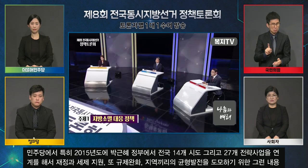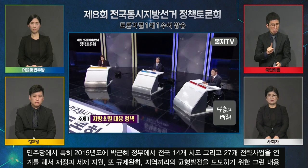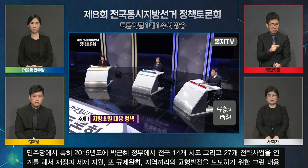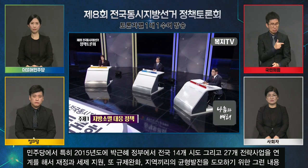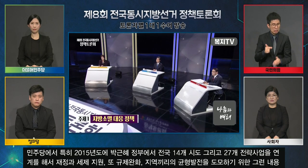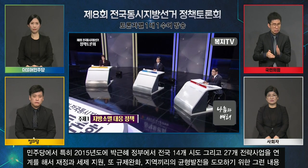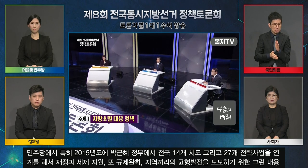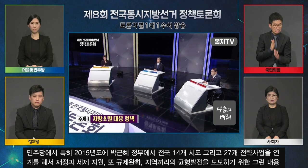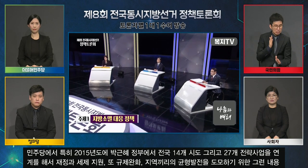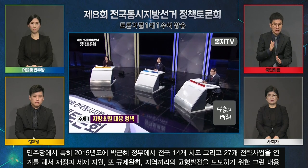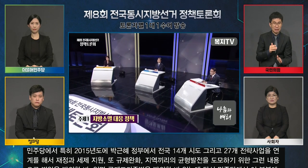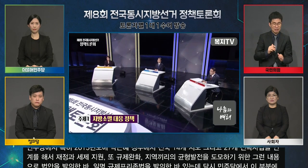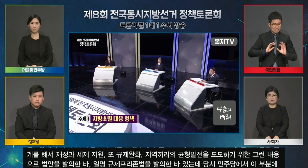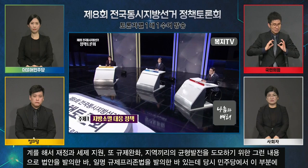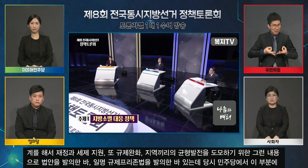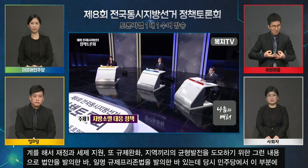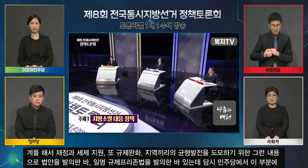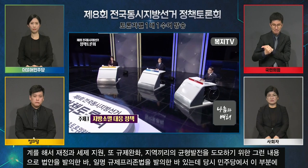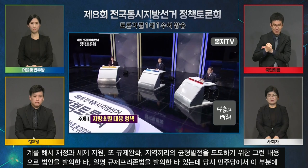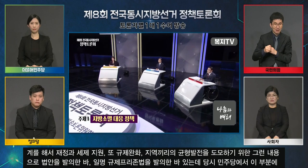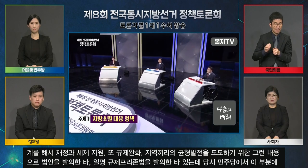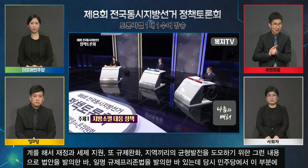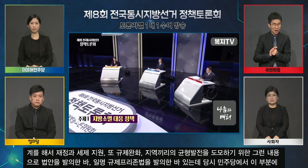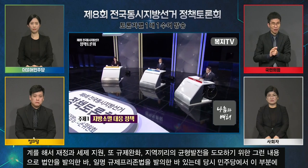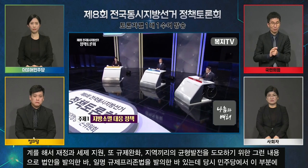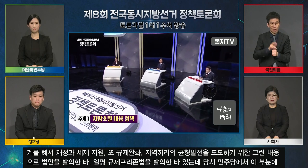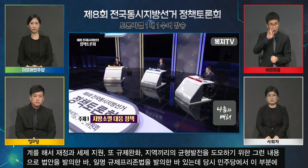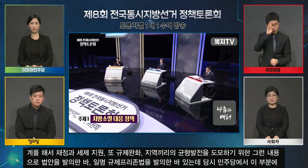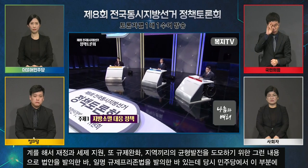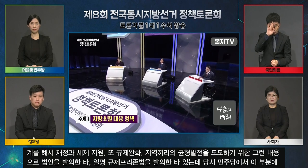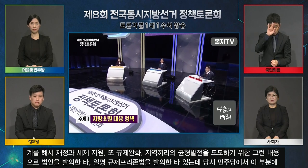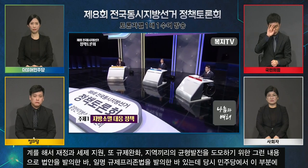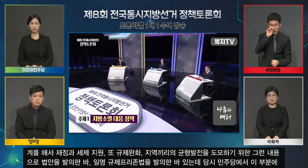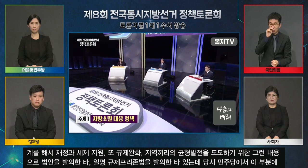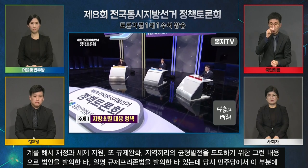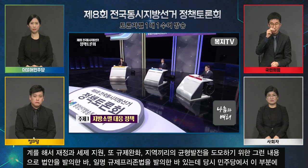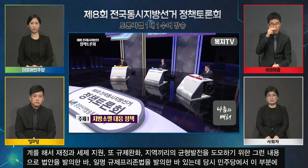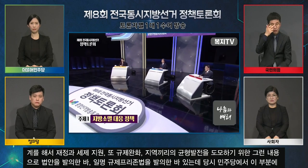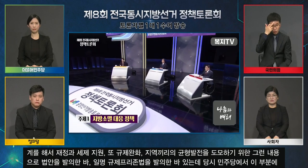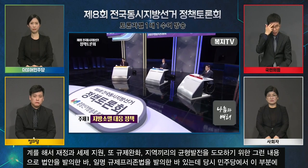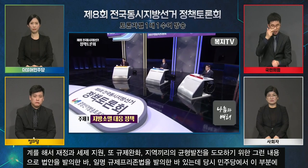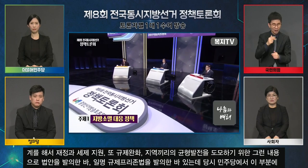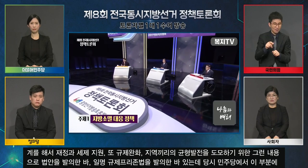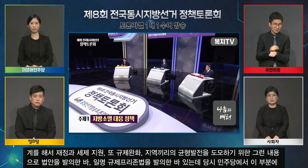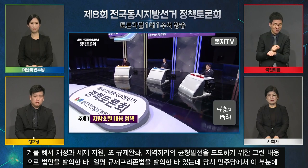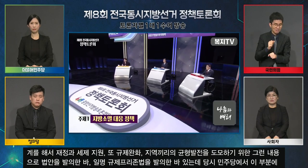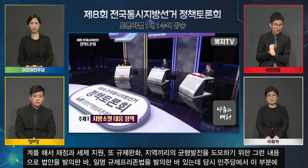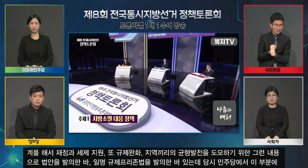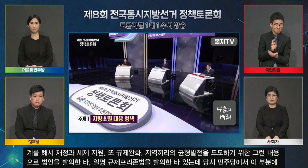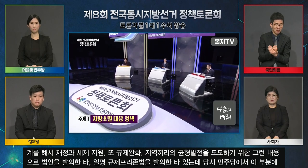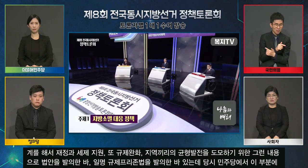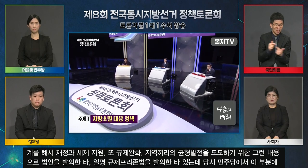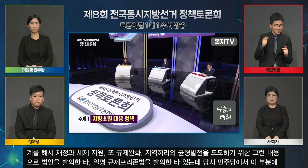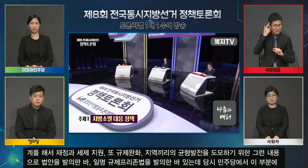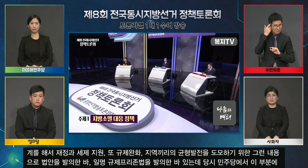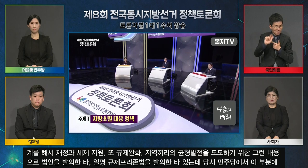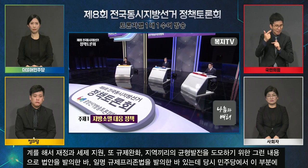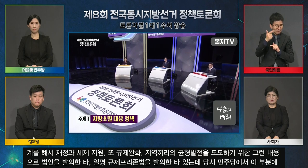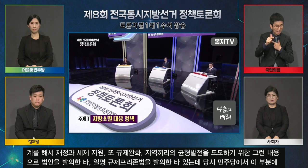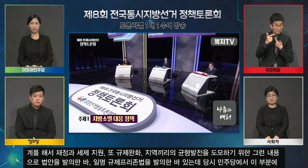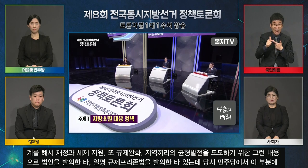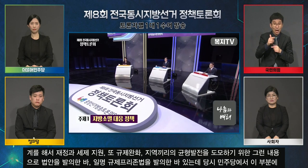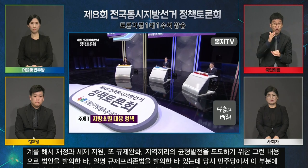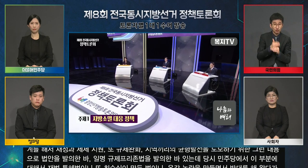최순실이 만든 법이니 온갖 논란을 만들면서 반대를 해왔다가 2018년도에 문재인 정부 들어서서